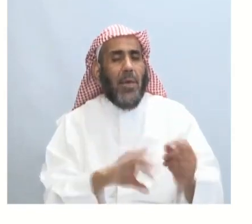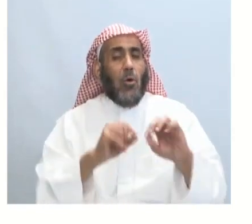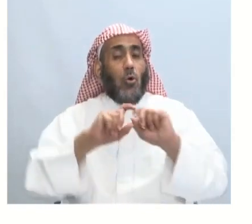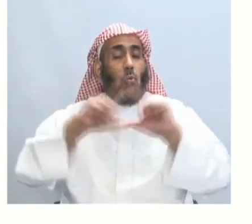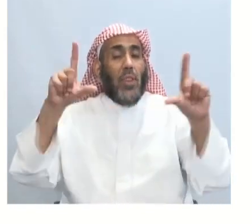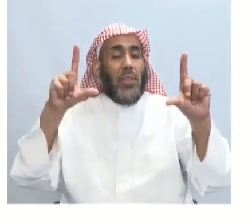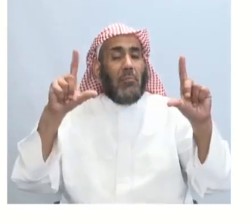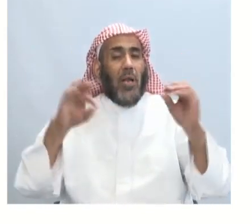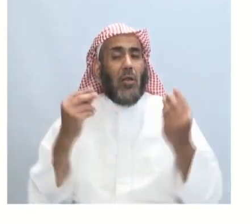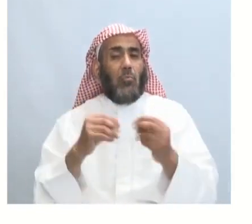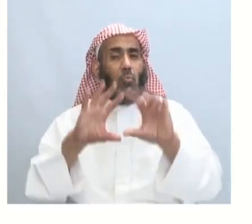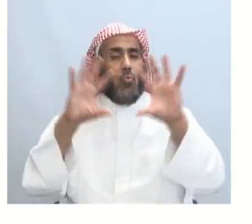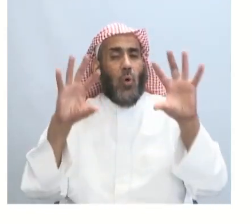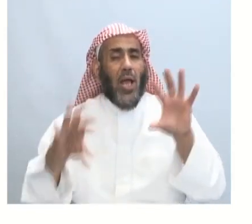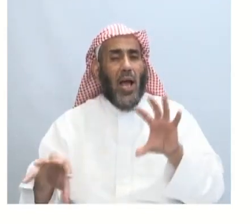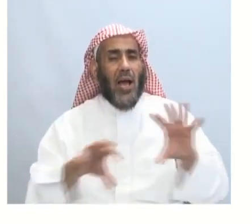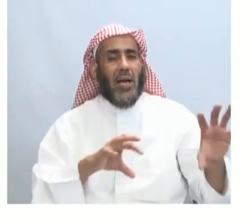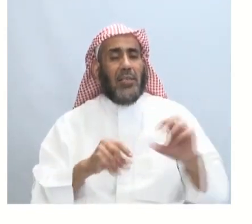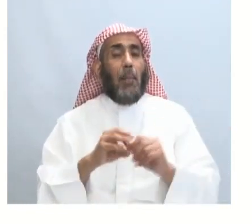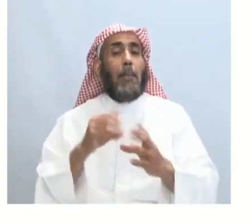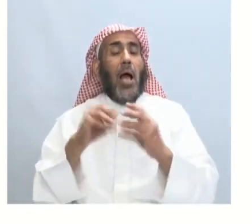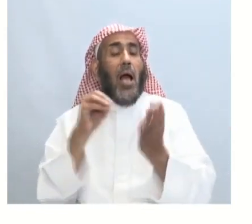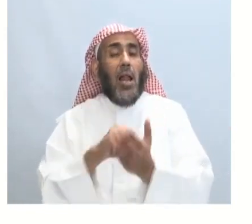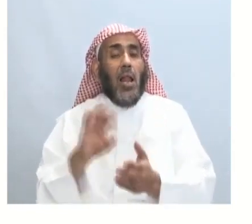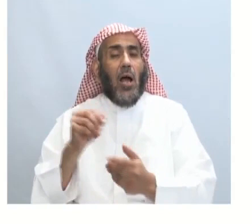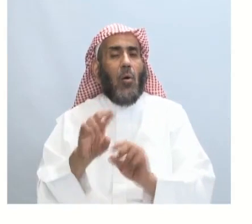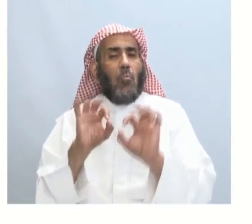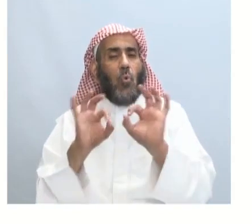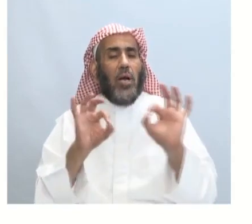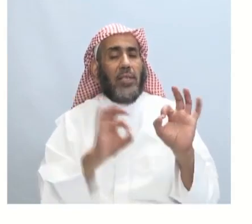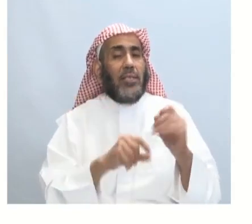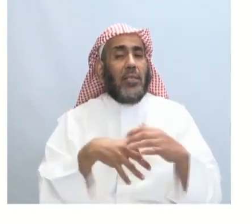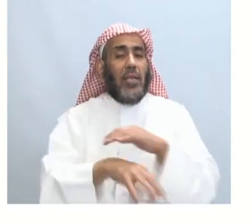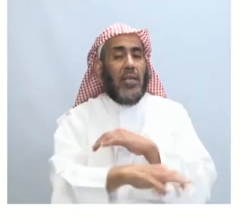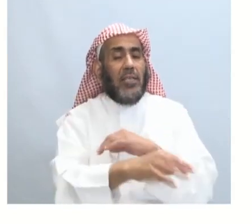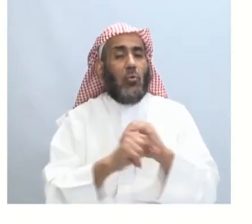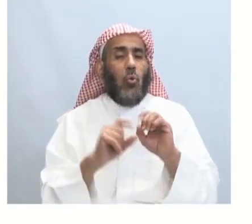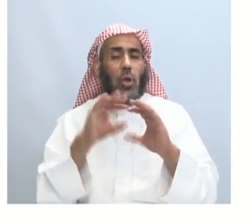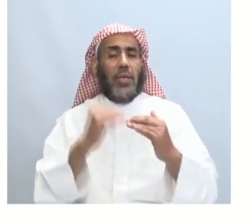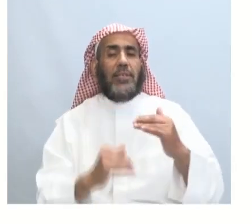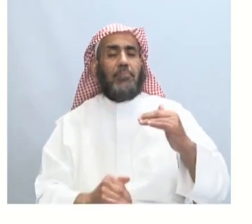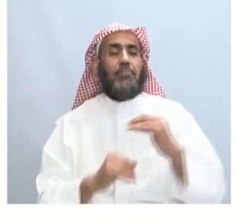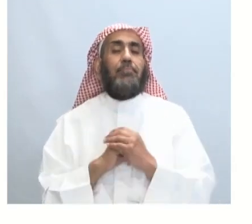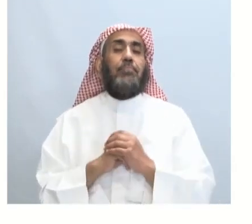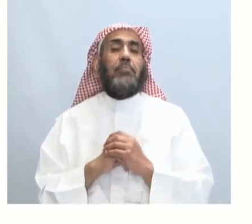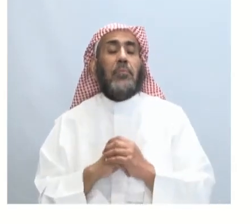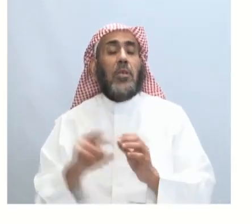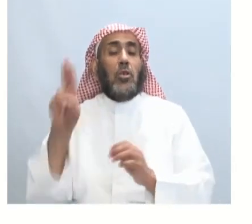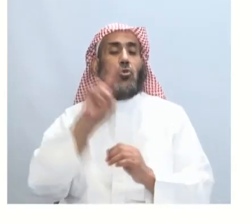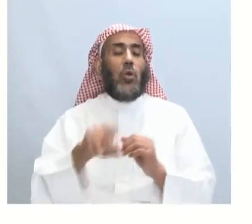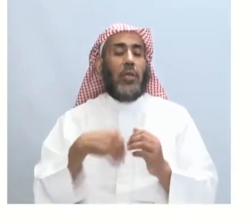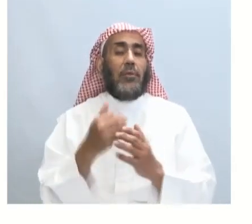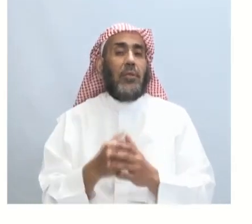خلال هذه الامور وهي اقسام محل الحق محدد الانواع والعناصر المدرجه تحت كل قسم السؤال الذي